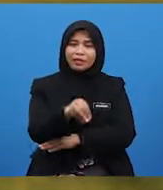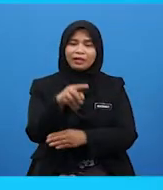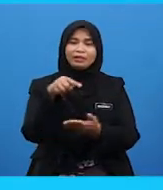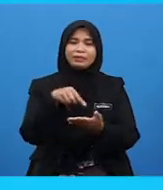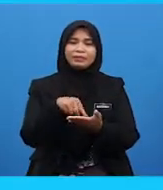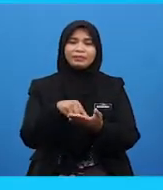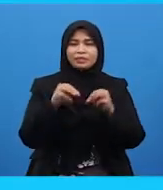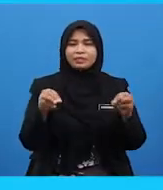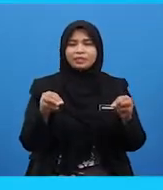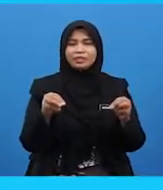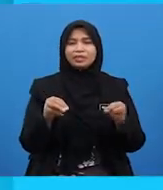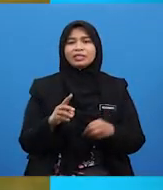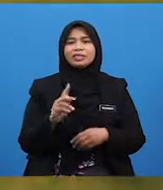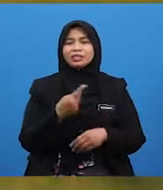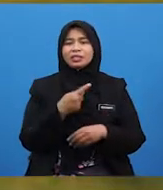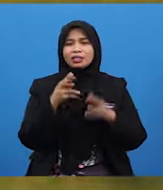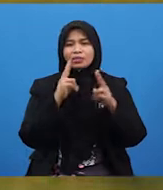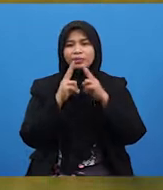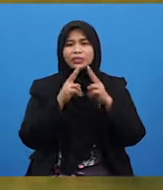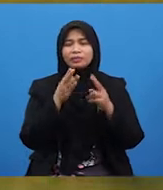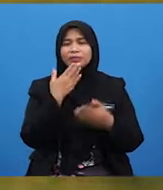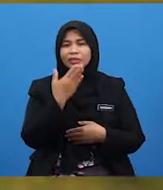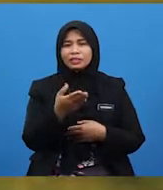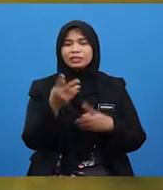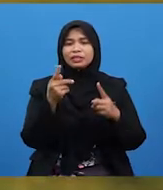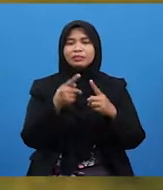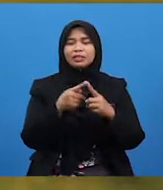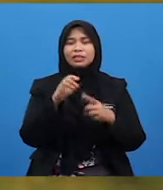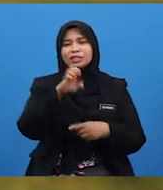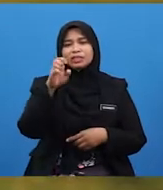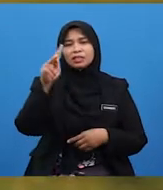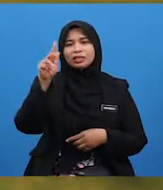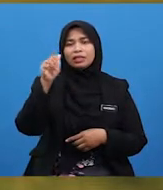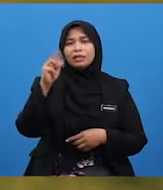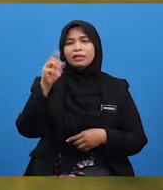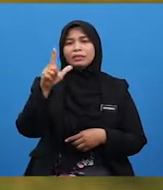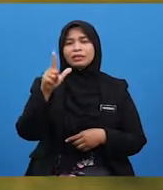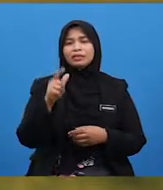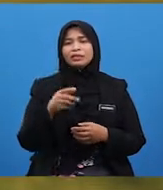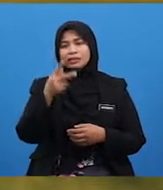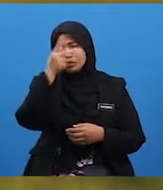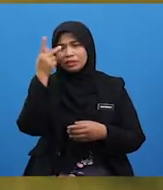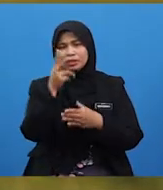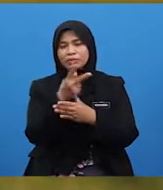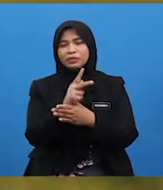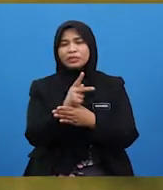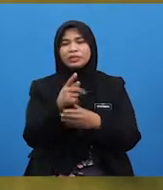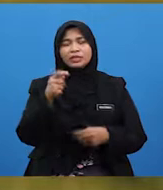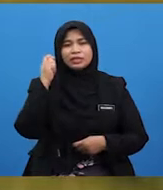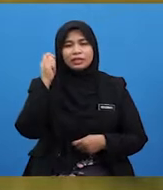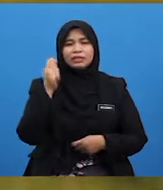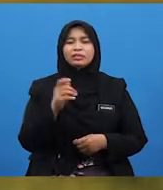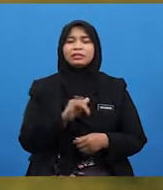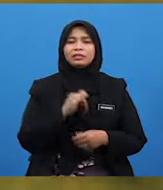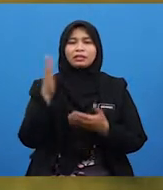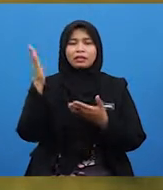kasih. Sekali lagi, ucapkan terima kasih kepada Encik Kamal atas perkongsian tadi. Cikgu berharap